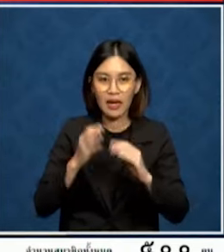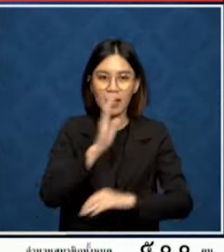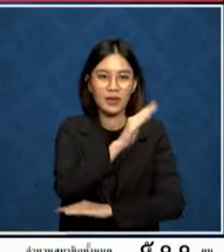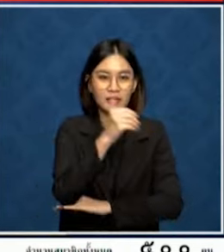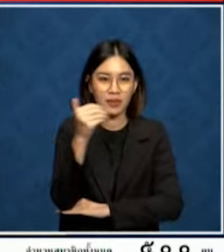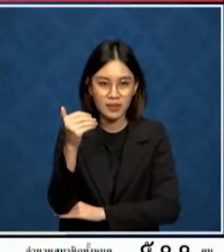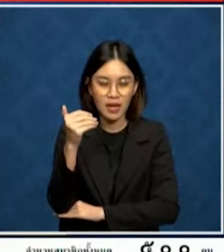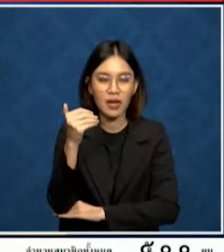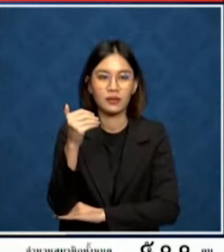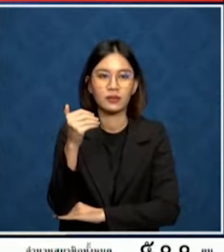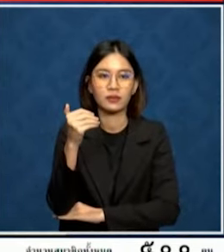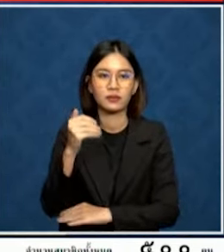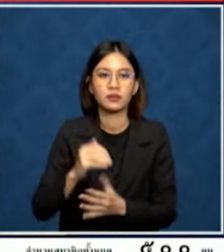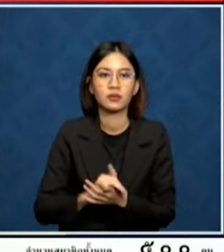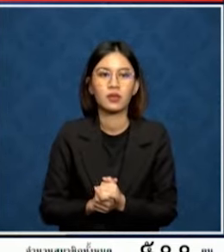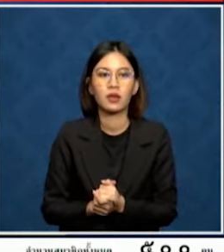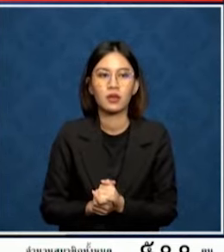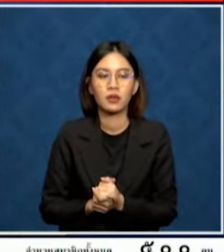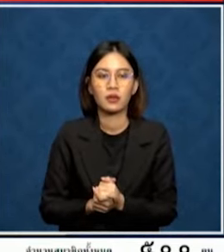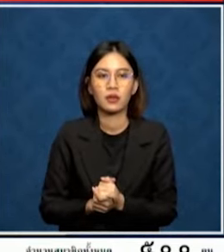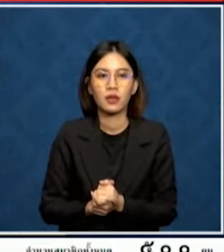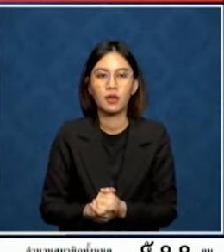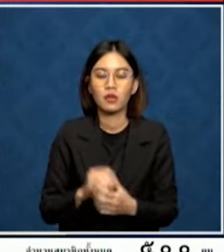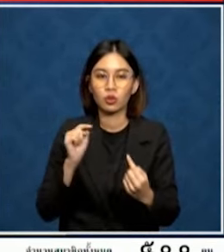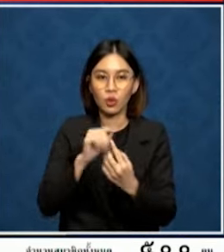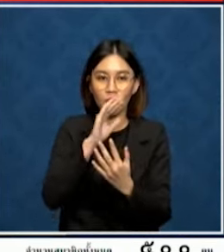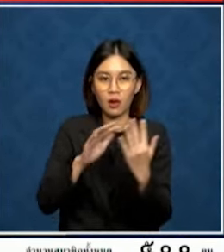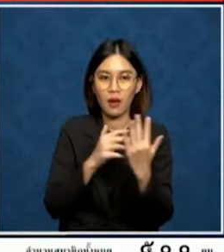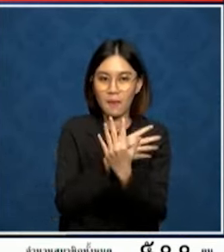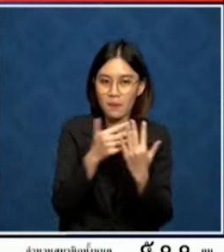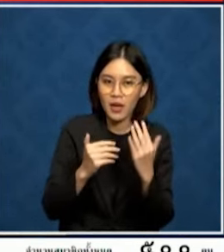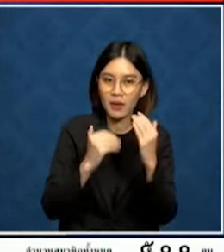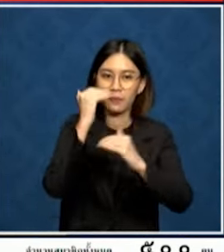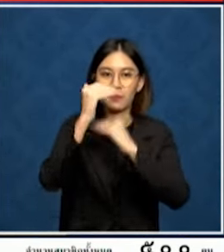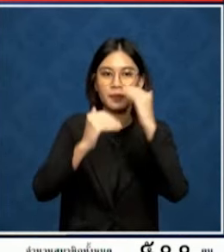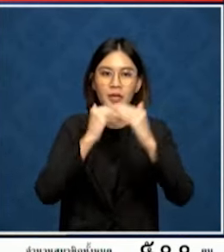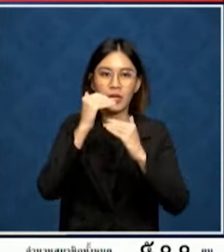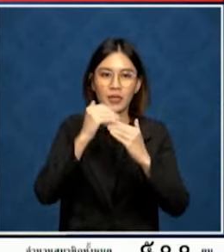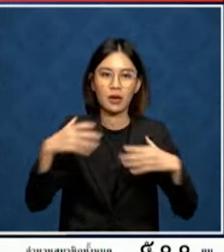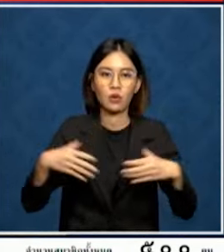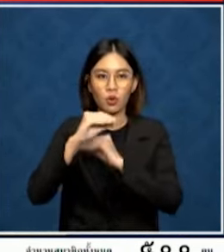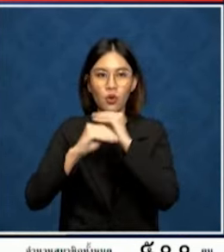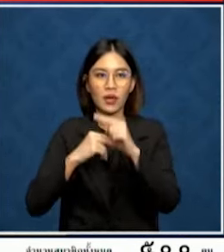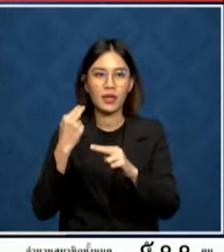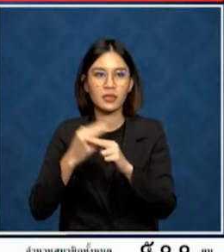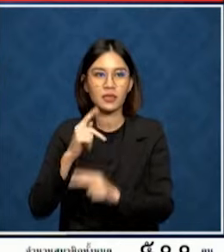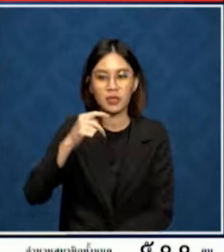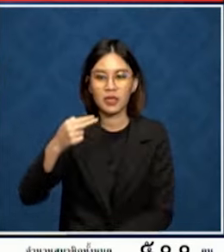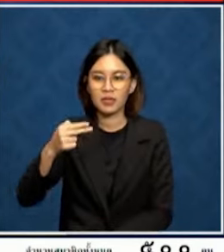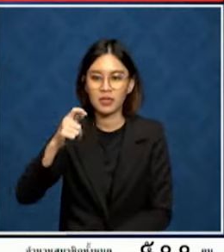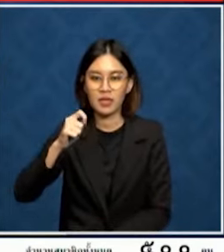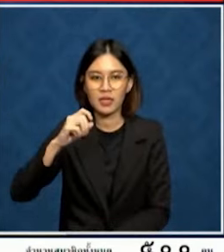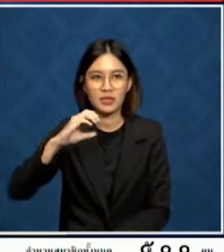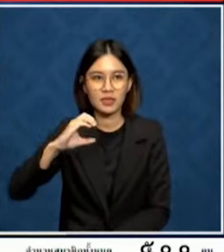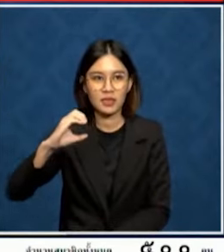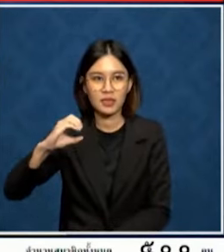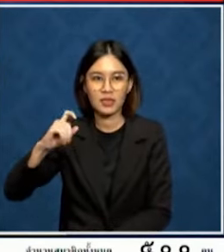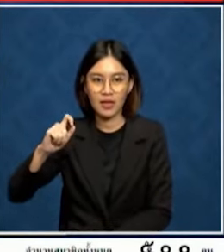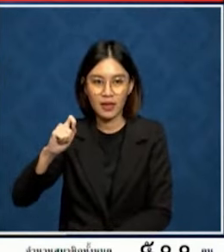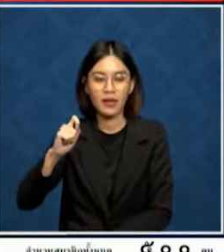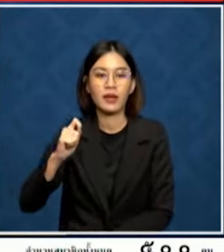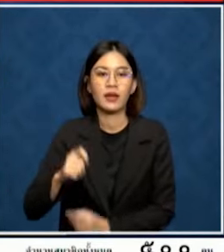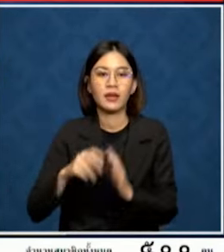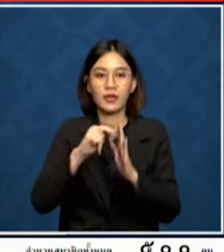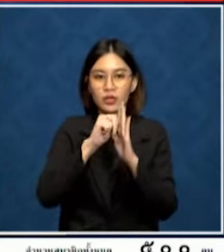ติระดับนานาชาตินะครับเป็นส่วนหนึ่งของแผนการพัฒนาของพรรคเพื่อไทยอยู่แล้วครับทักก้าให้นโยบายกีฬาเนี่ย